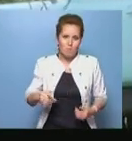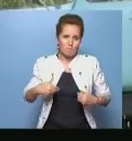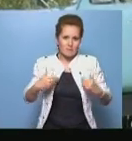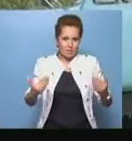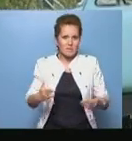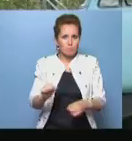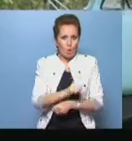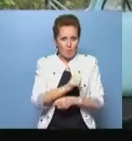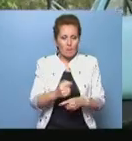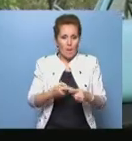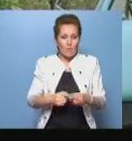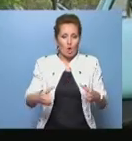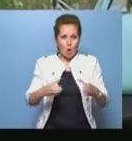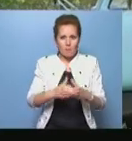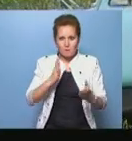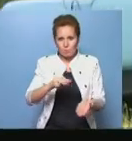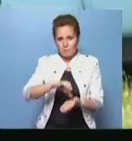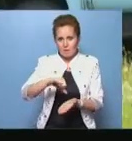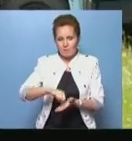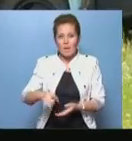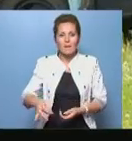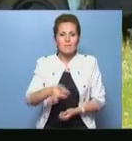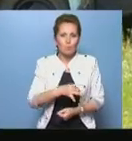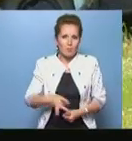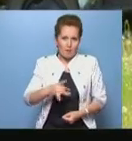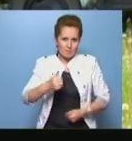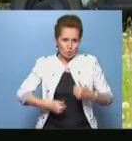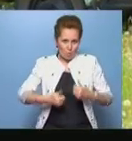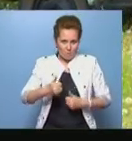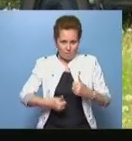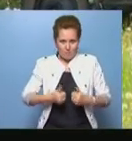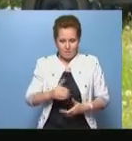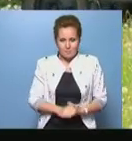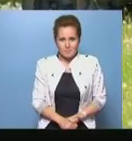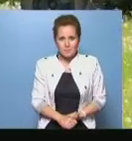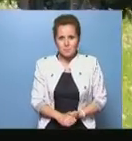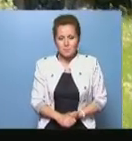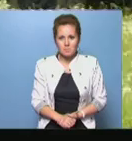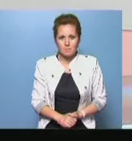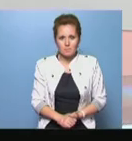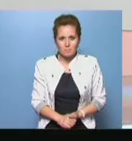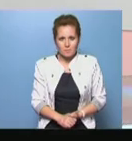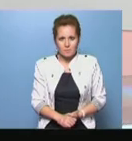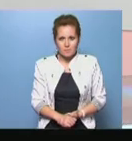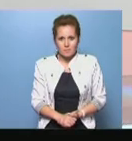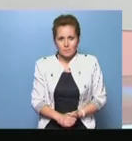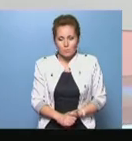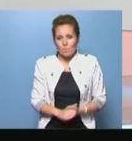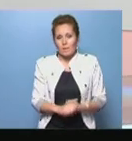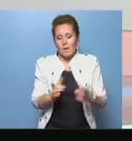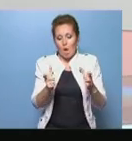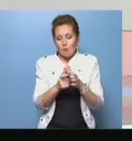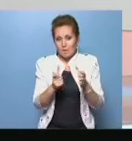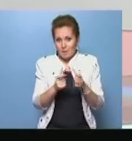будет представлять район на республиканских состязаниях. Оксана Худякова, Руслан Урехметов, телеканал «Моя Удмуртия». Открытки